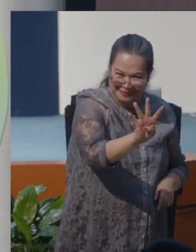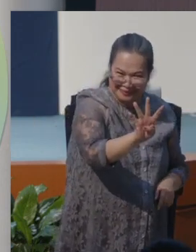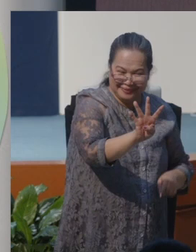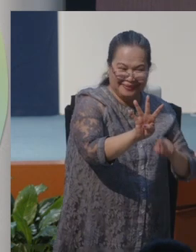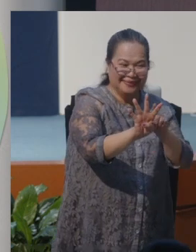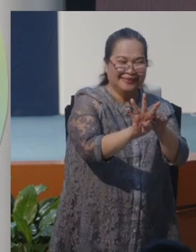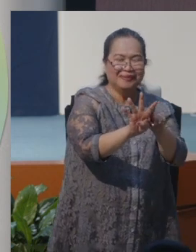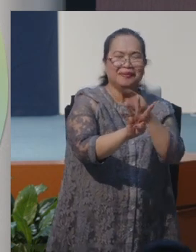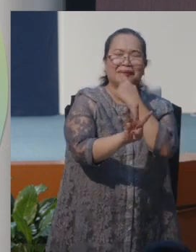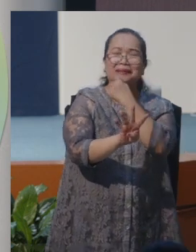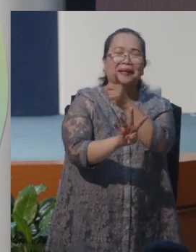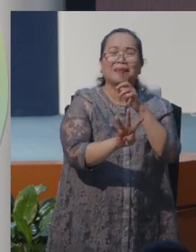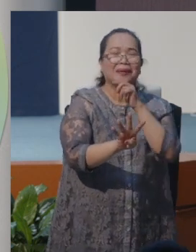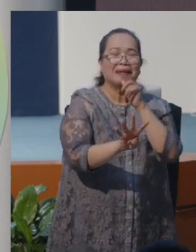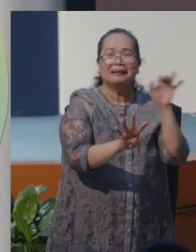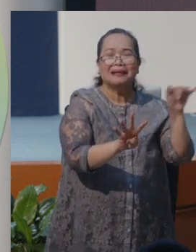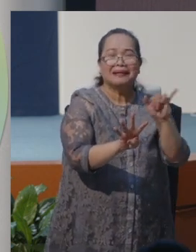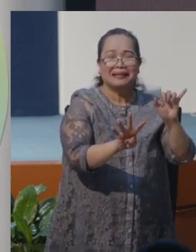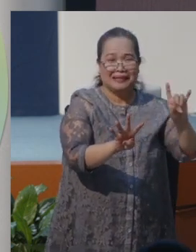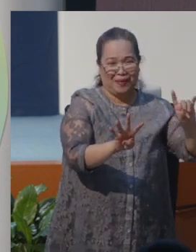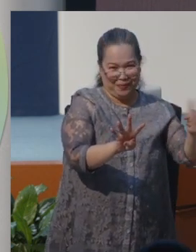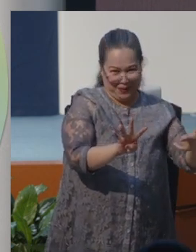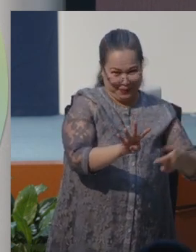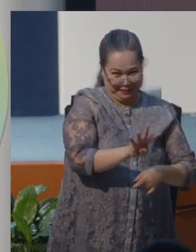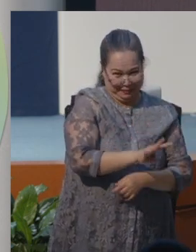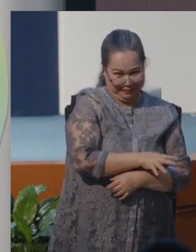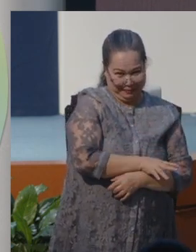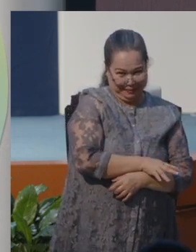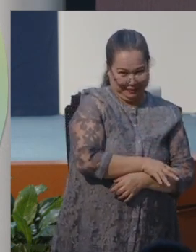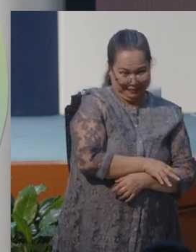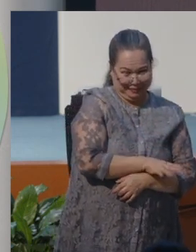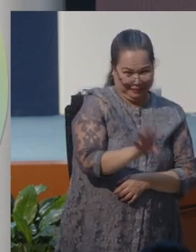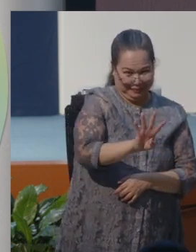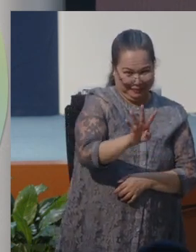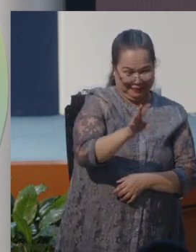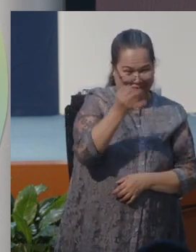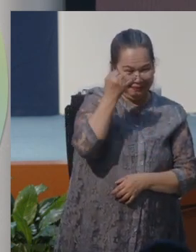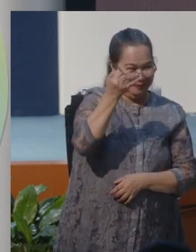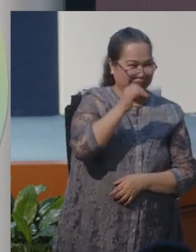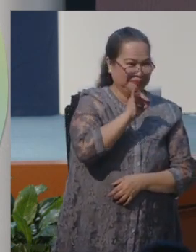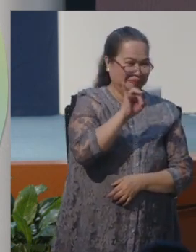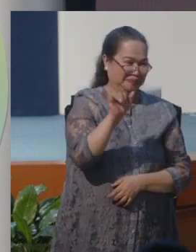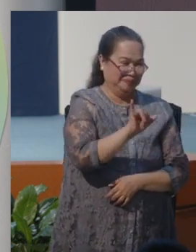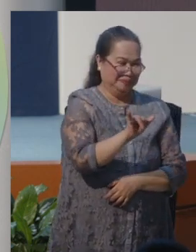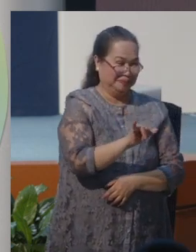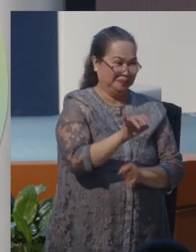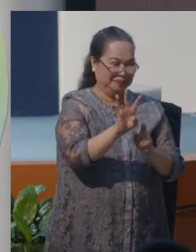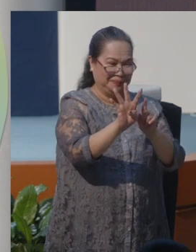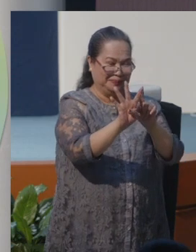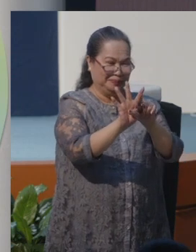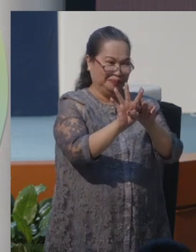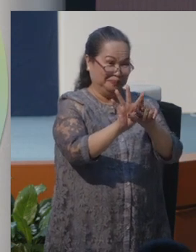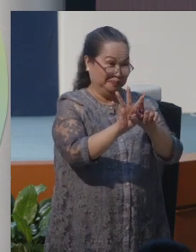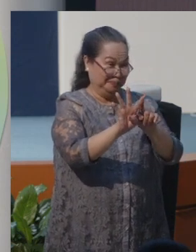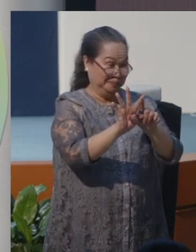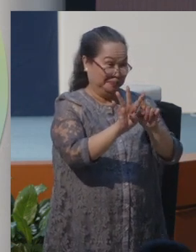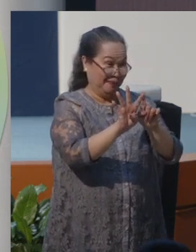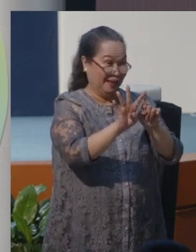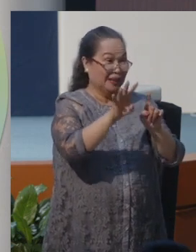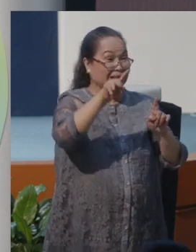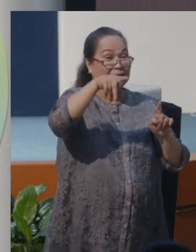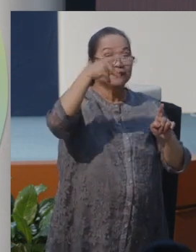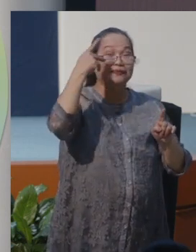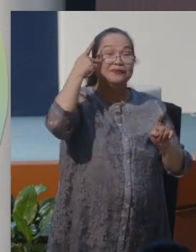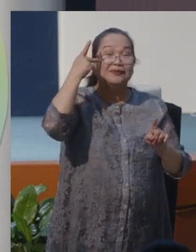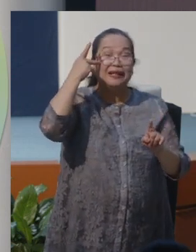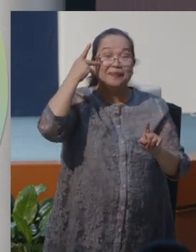Ayan, yan yung tatay ni Philip. No? Wala akong identity doon, siya meron. Hindi ito yung Philip na ito. Hindi rin